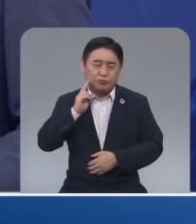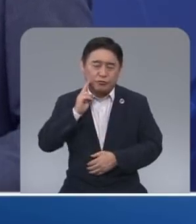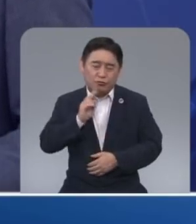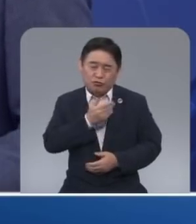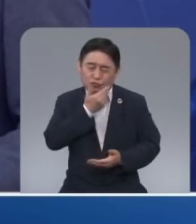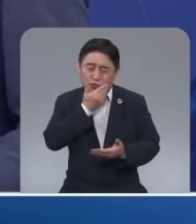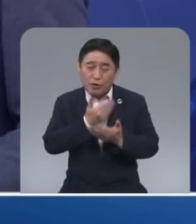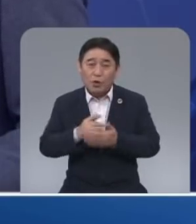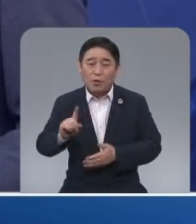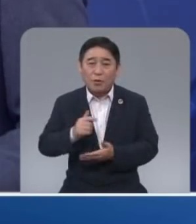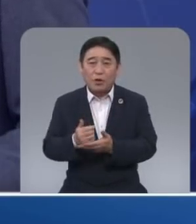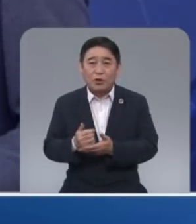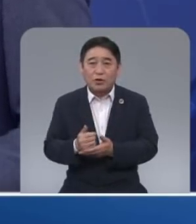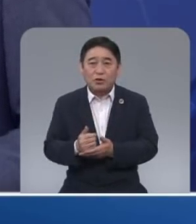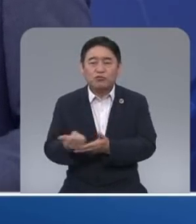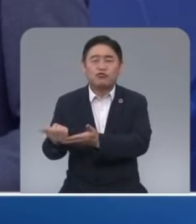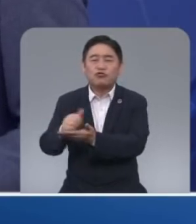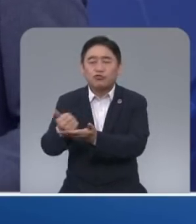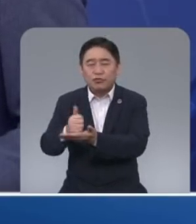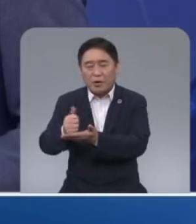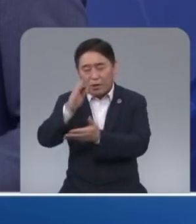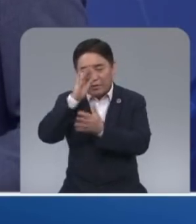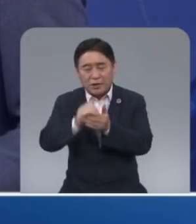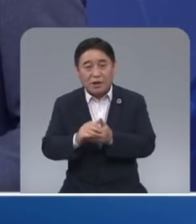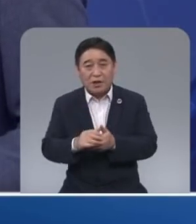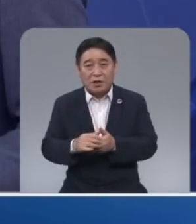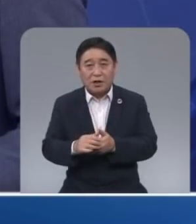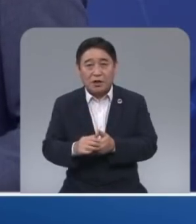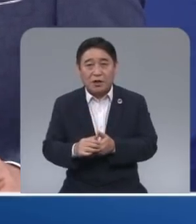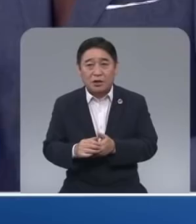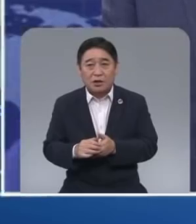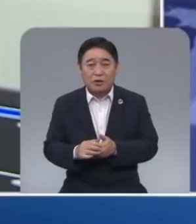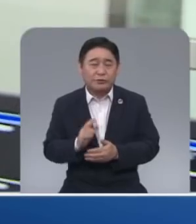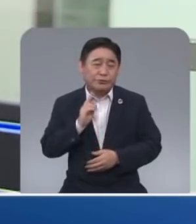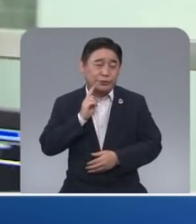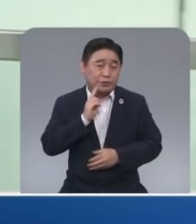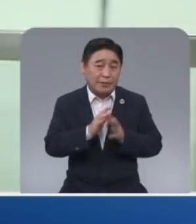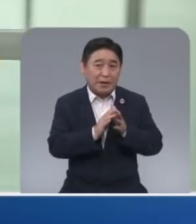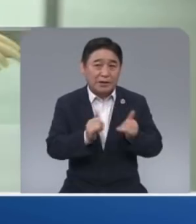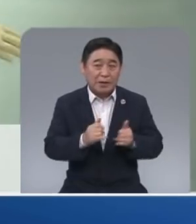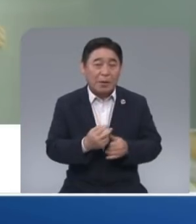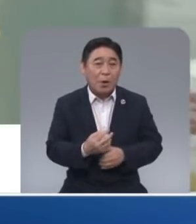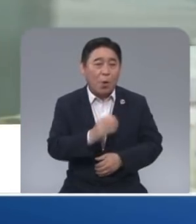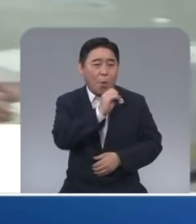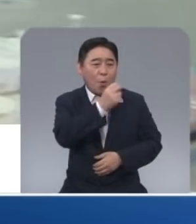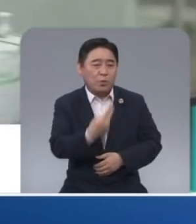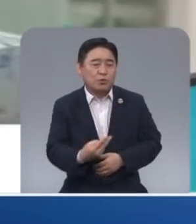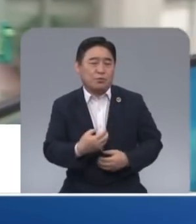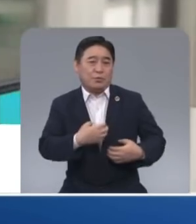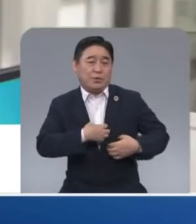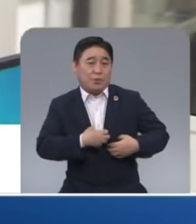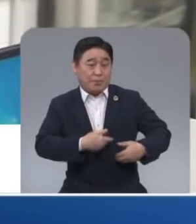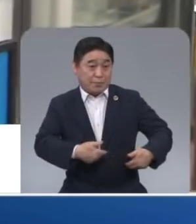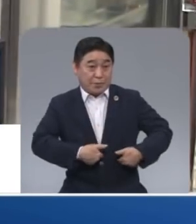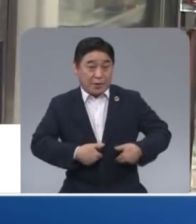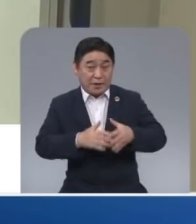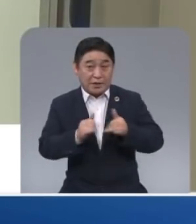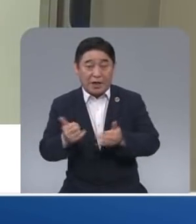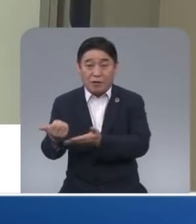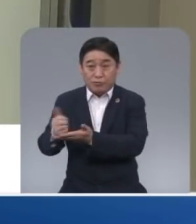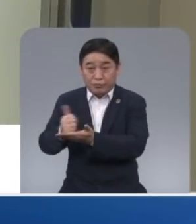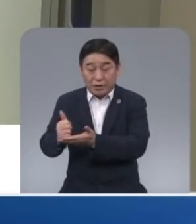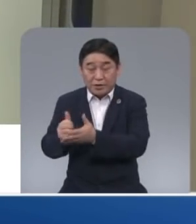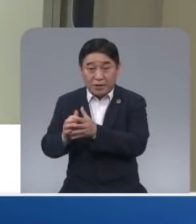것은 중증보다는 위중한 환자죠. 중증은 산소 치료가 필요한 분들입니다. 폐렴이 생기면 산소 치료가 필요한 분들이 많기 때문에. 그다음에